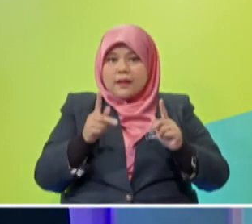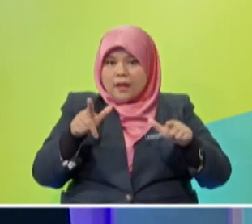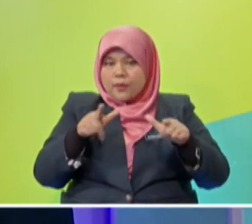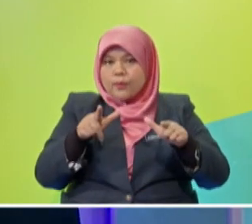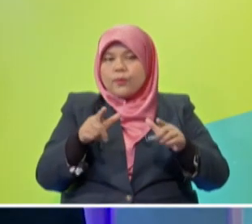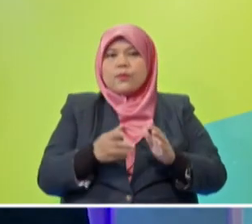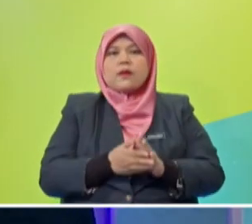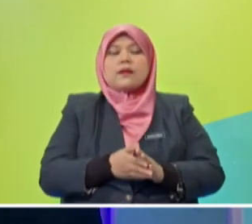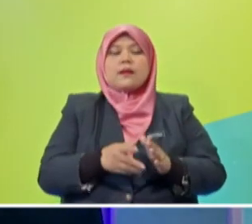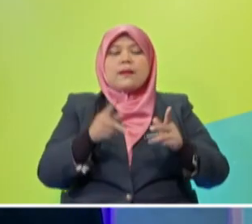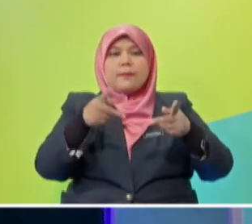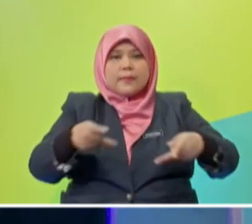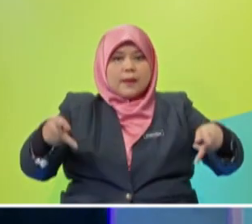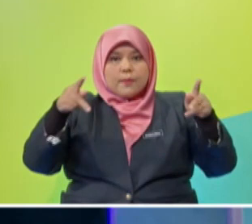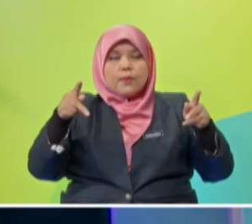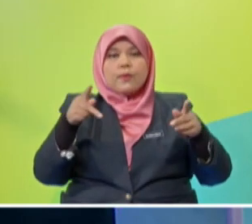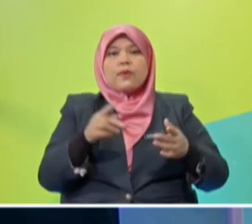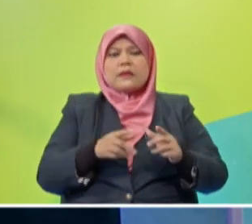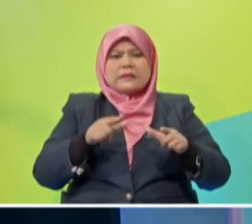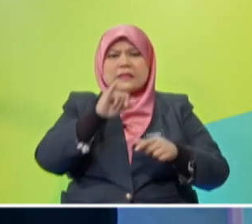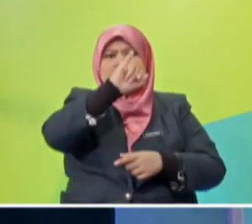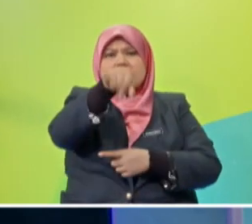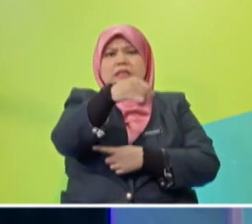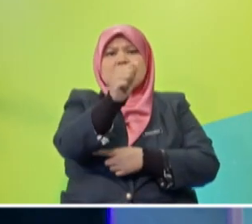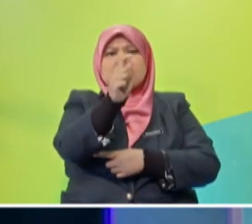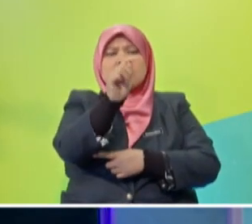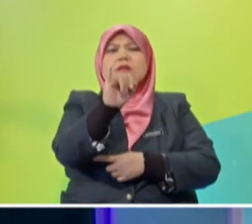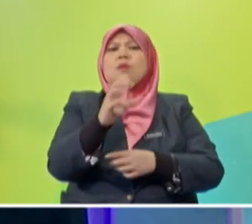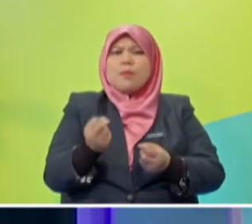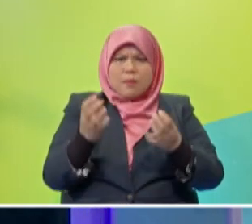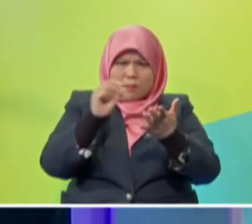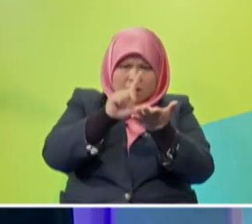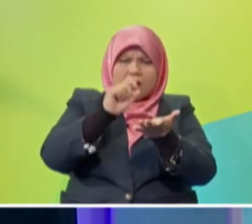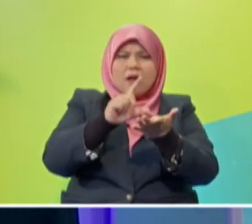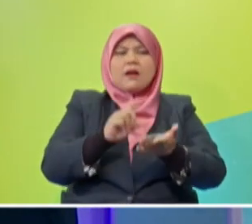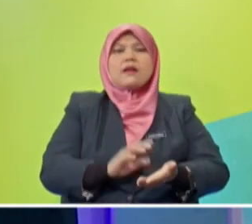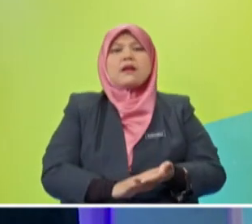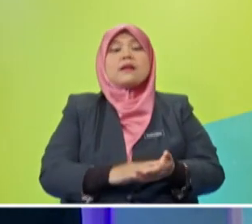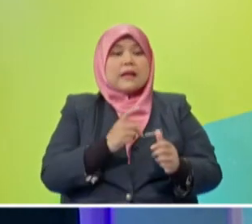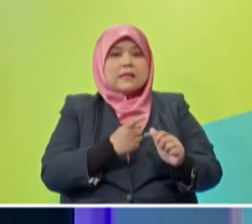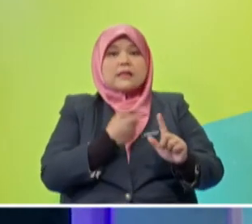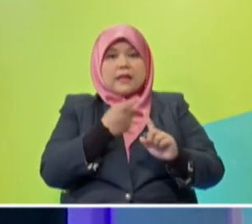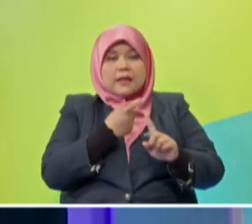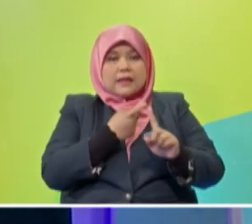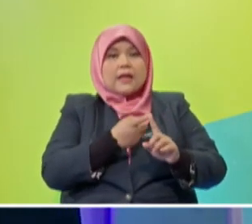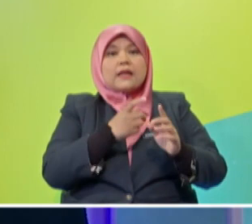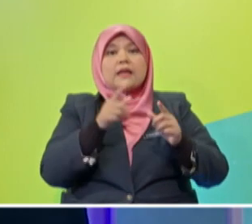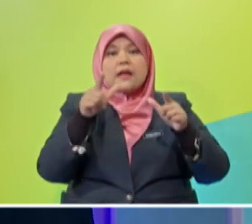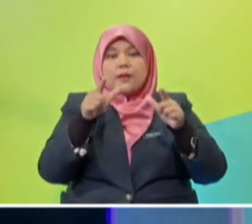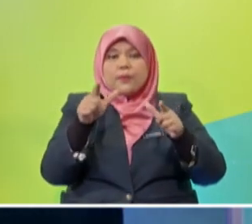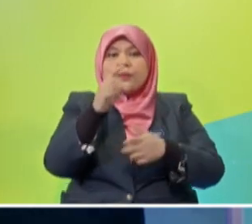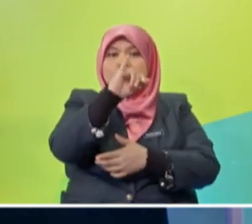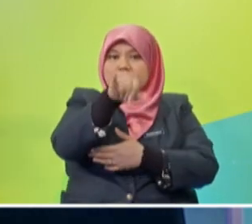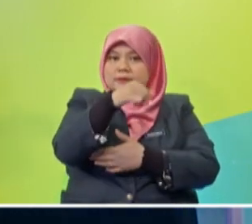Kan kita tahu bahawa kalau sebut perabot jati mesti mahal harga dia. Dari mana asal perabot jati tu? So, kayu jati. Kayu jati